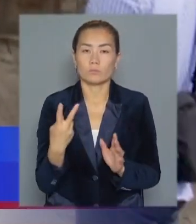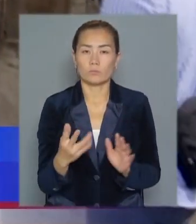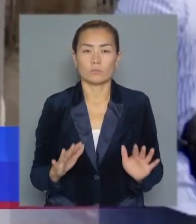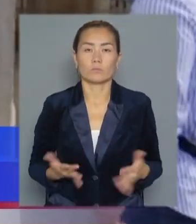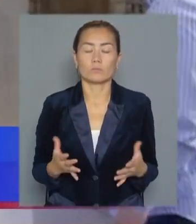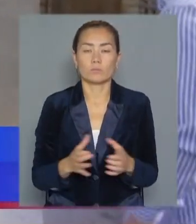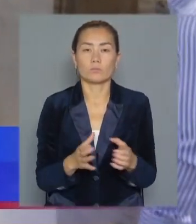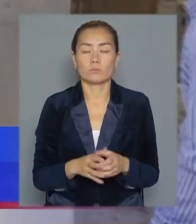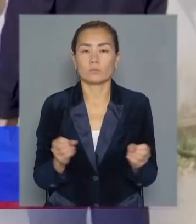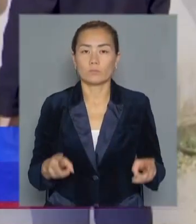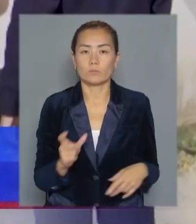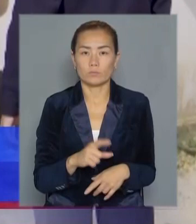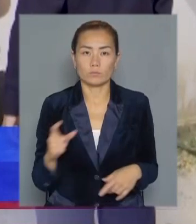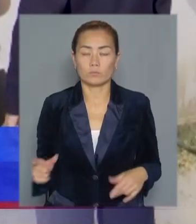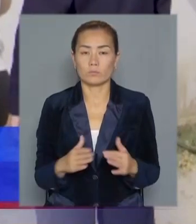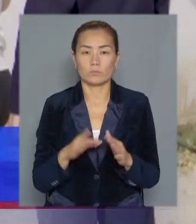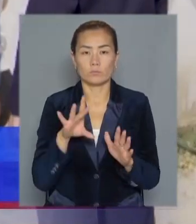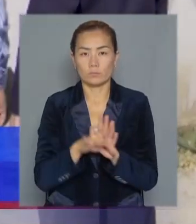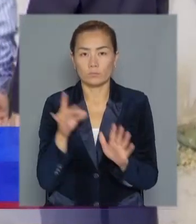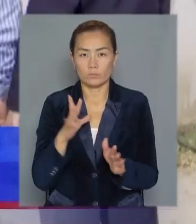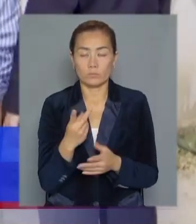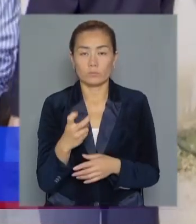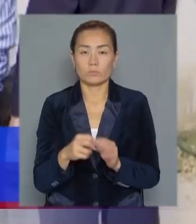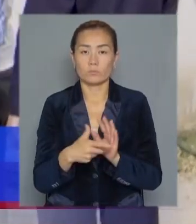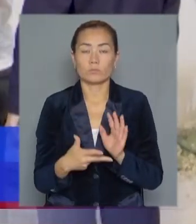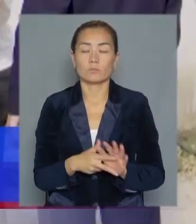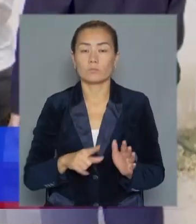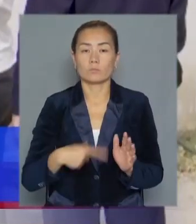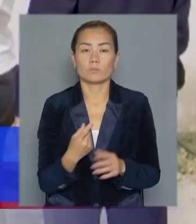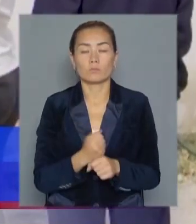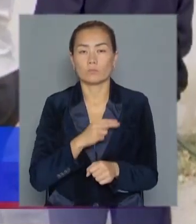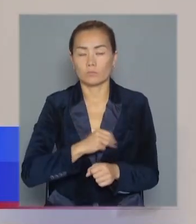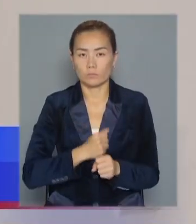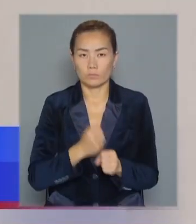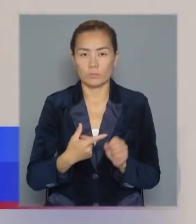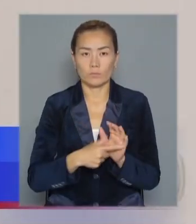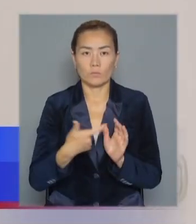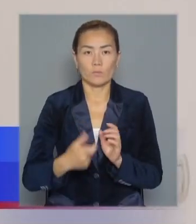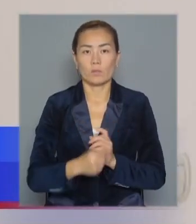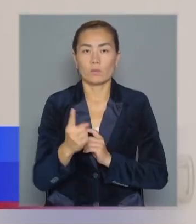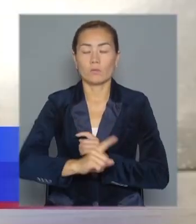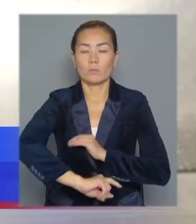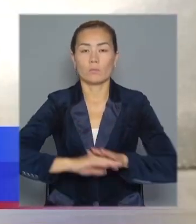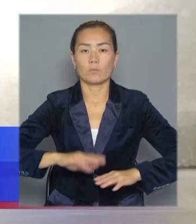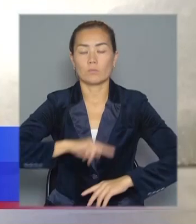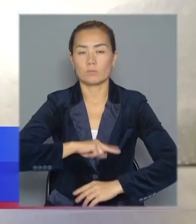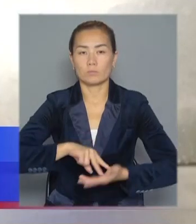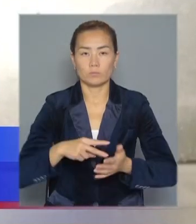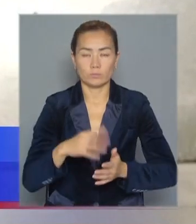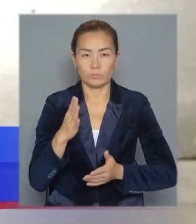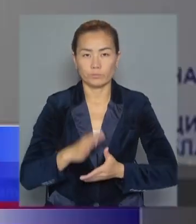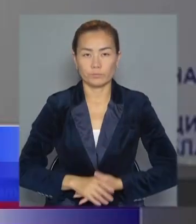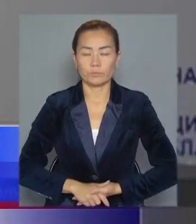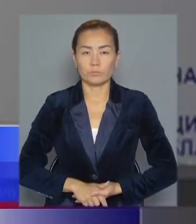1702 осал топқа жататын тұрғындардың үйлері анықталды. 218 түтін датчиктері қондырылып, 700 газ талдағыш құрылғы орнату